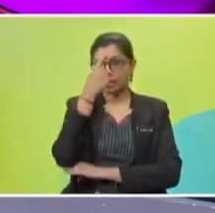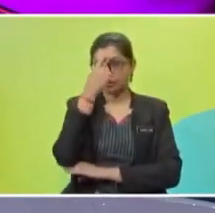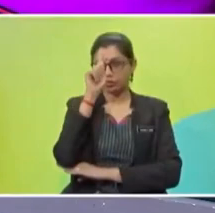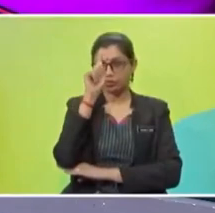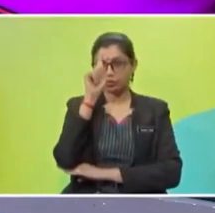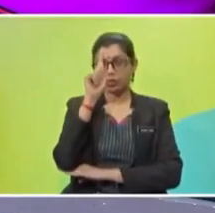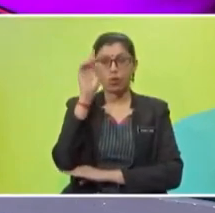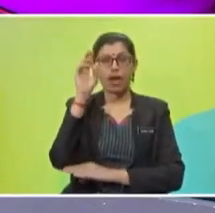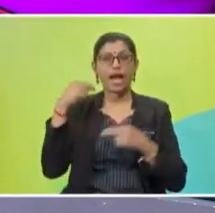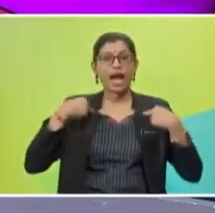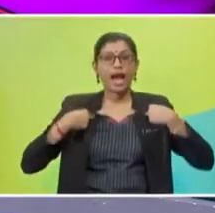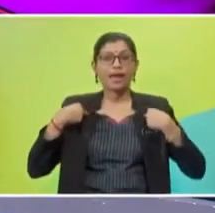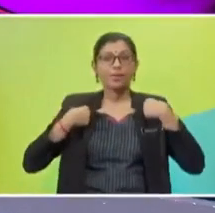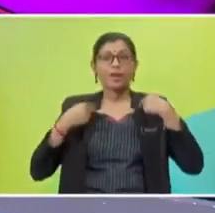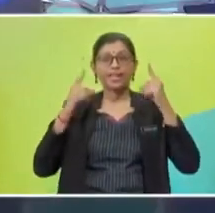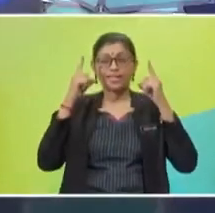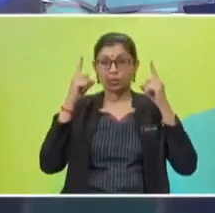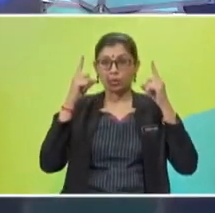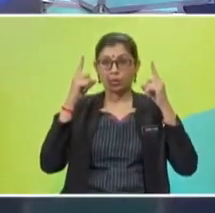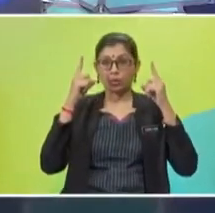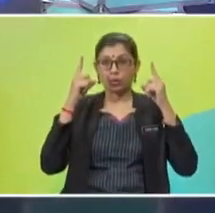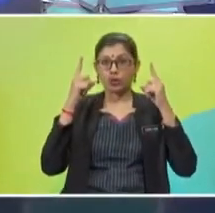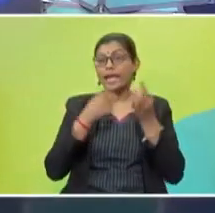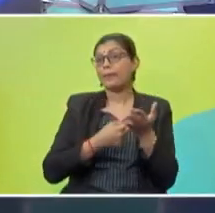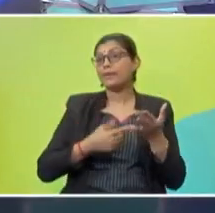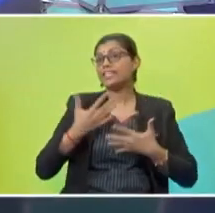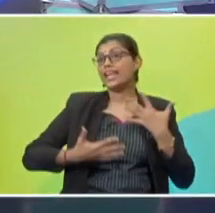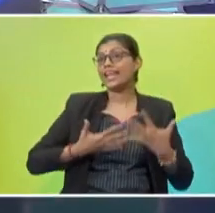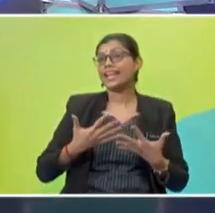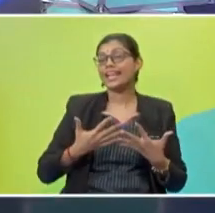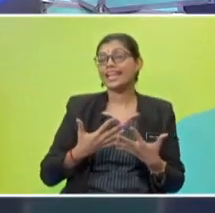itik C Oke saja ide jago aja John kita